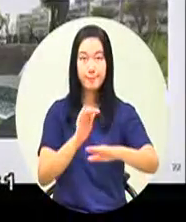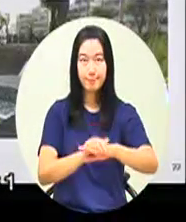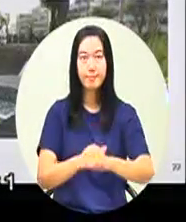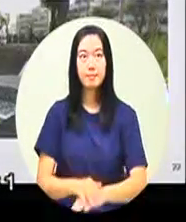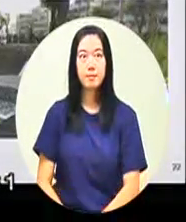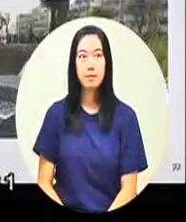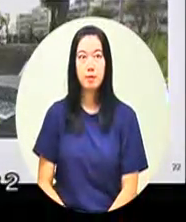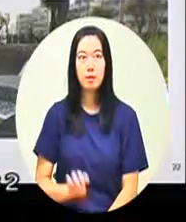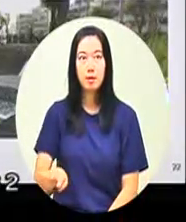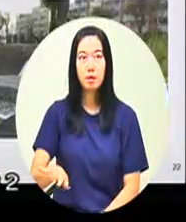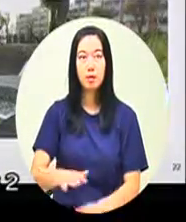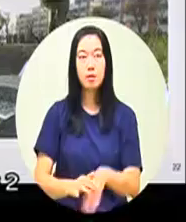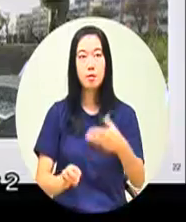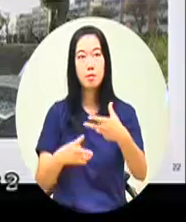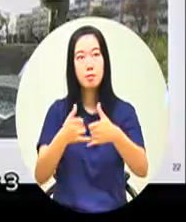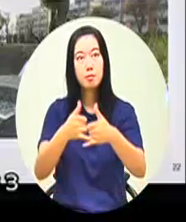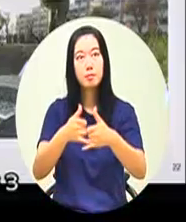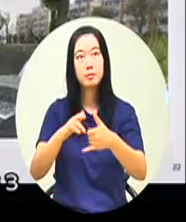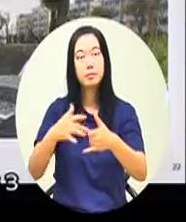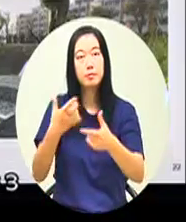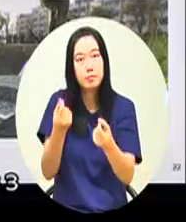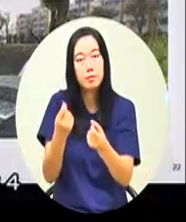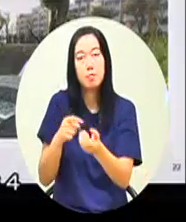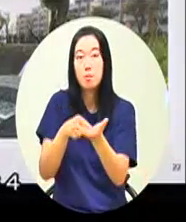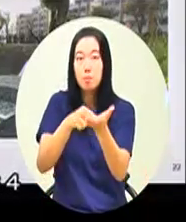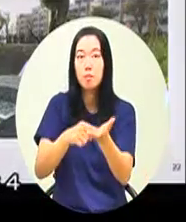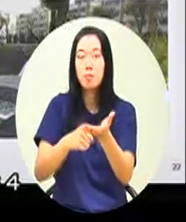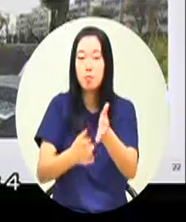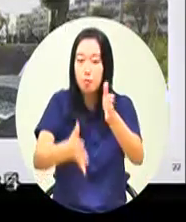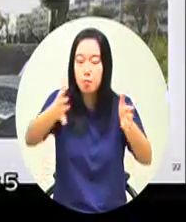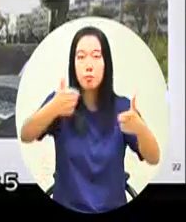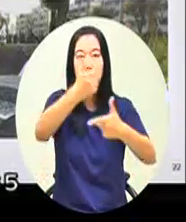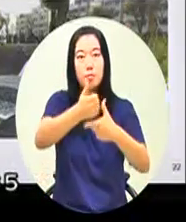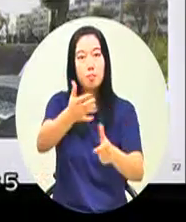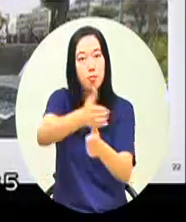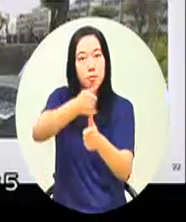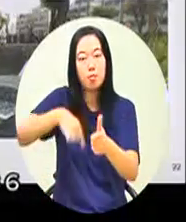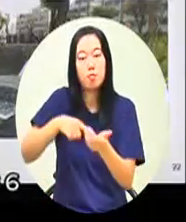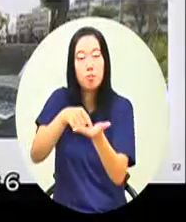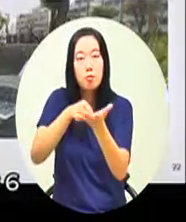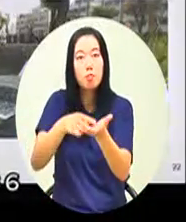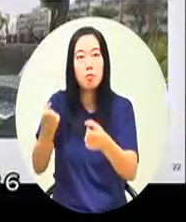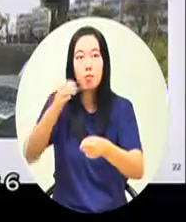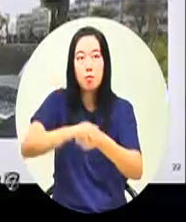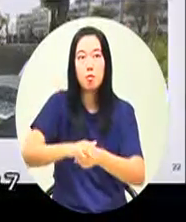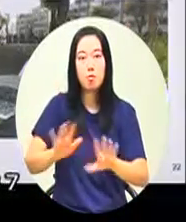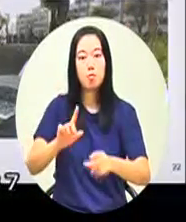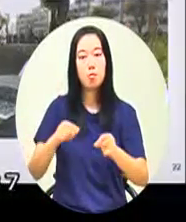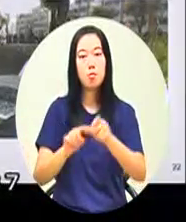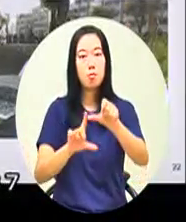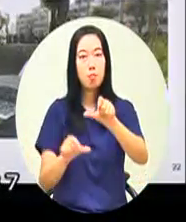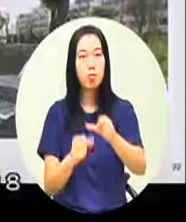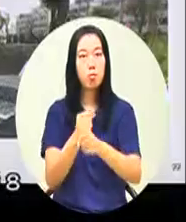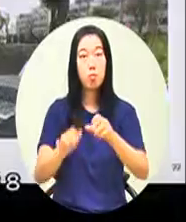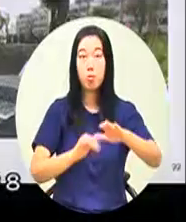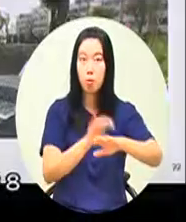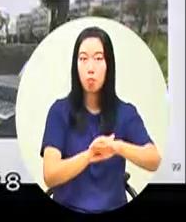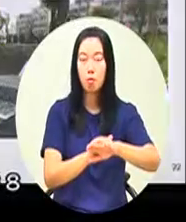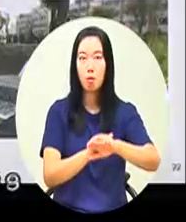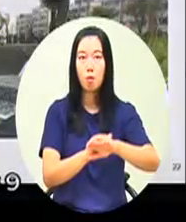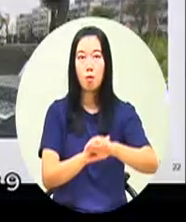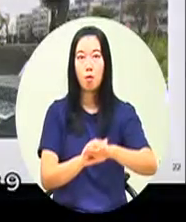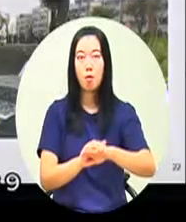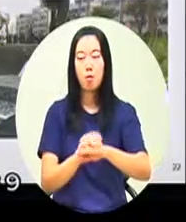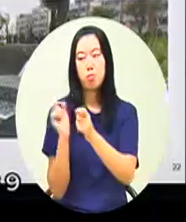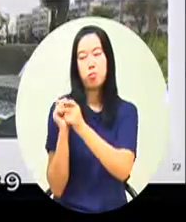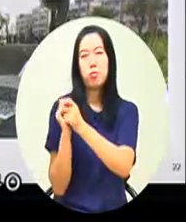本案自容池这个部分也是向营建署争取经费，那经费是2730万，在五月完工。那在这几次的豪大雨也发